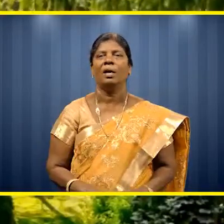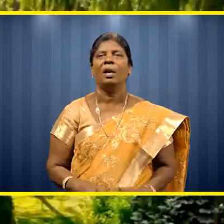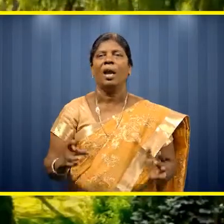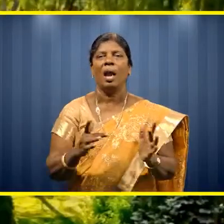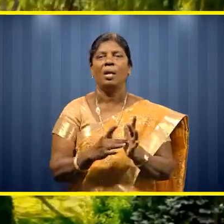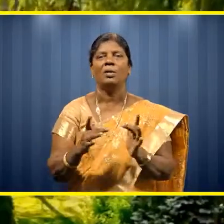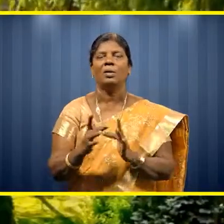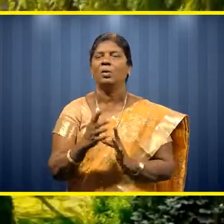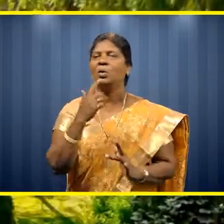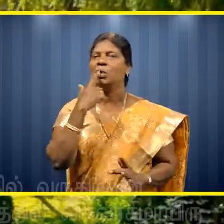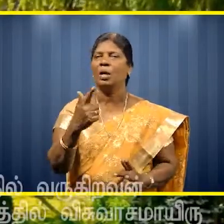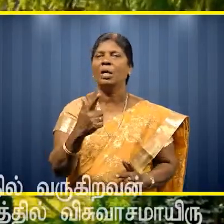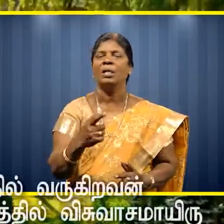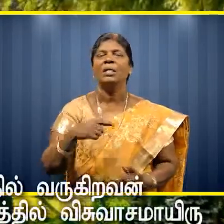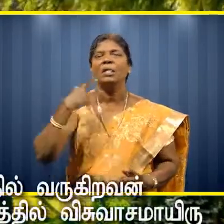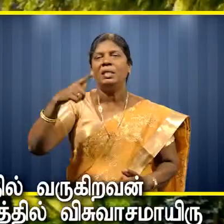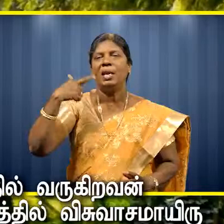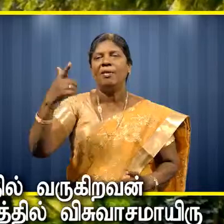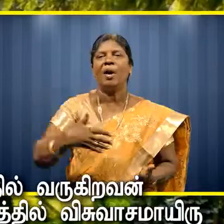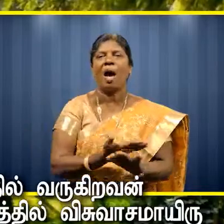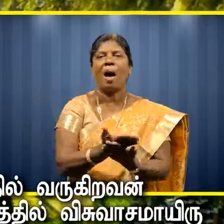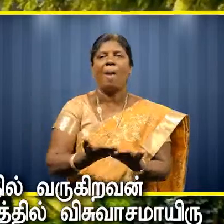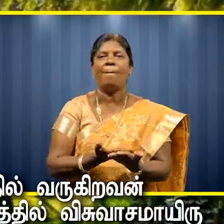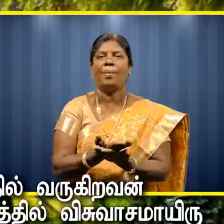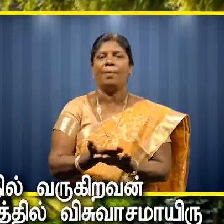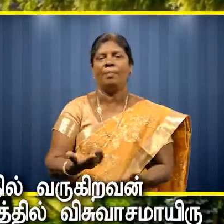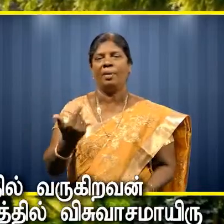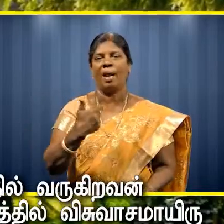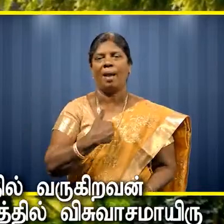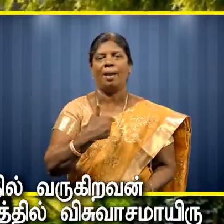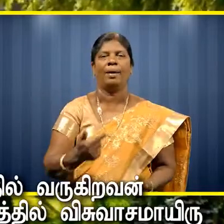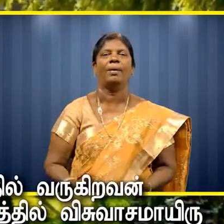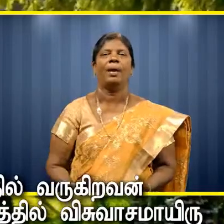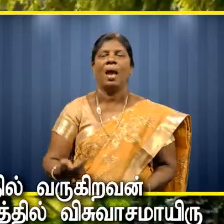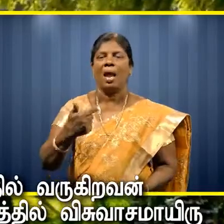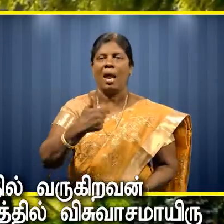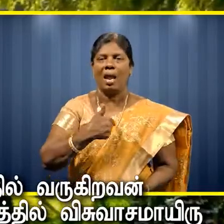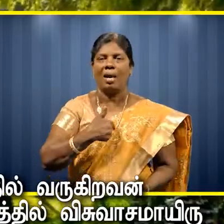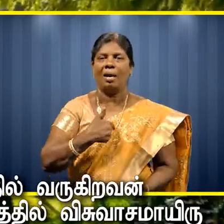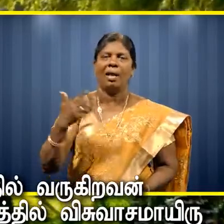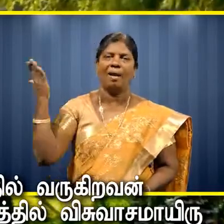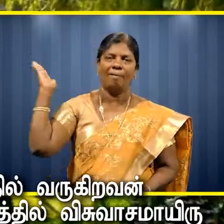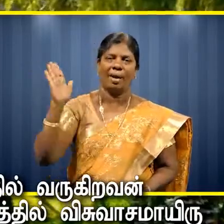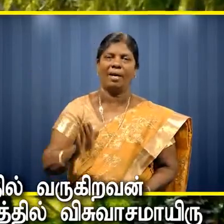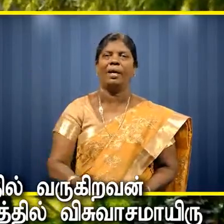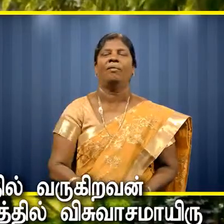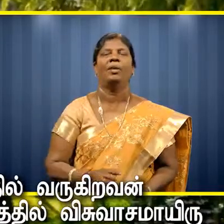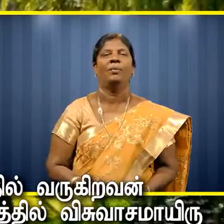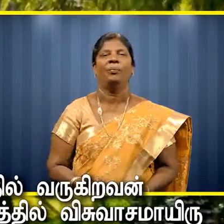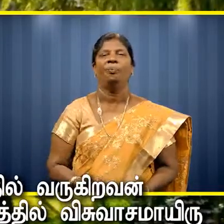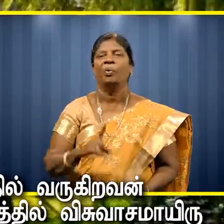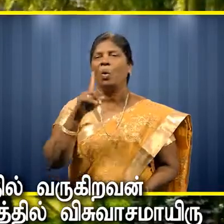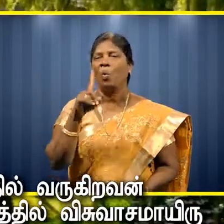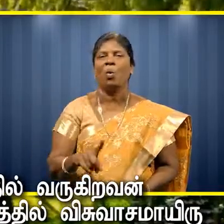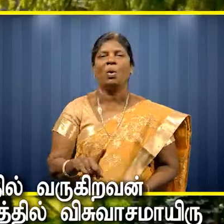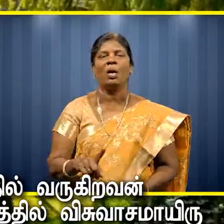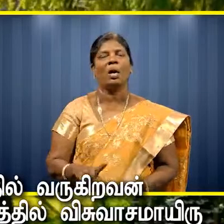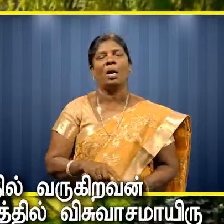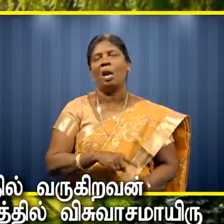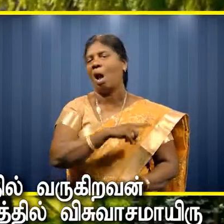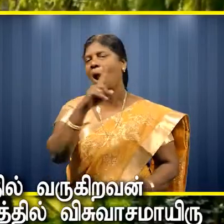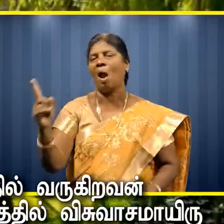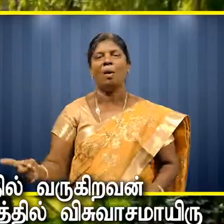6:35 இயேசு சொன்னார், ஜீவ அப்பம் நானே, என்னிடத்தில் வருகிறவன்